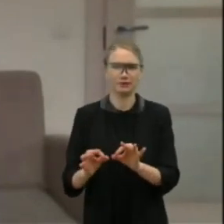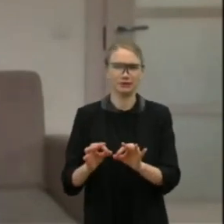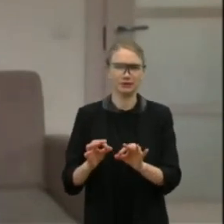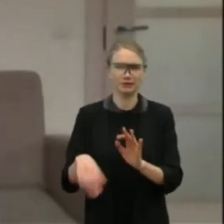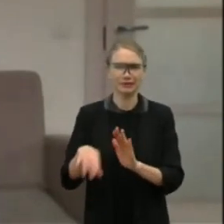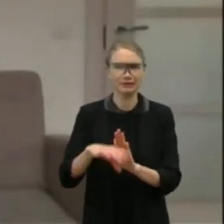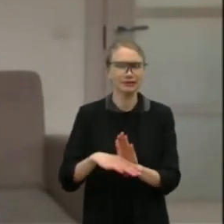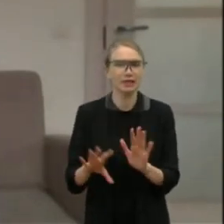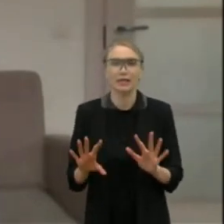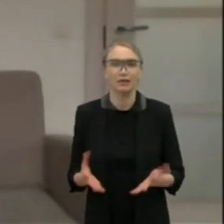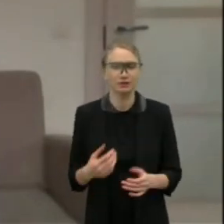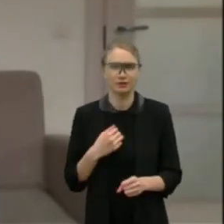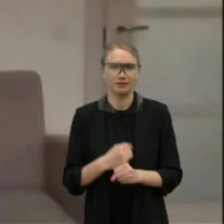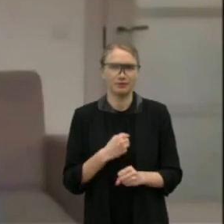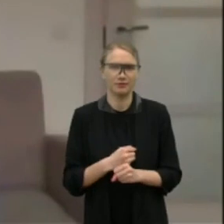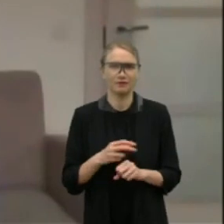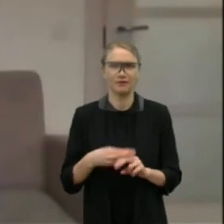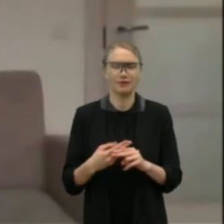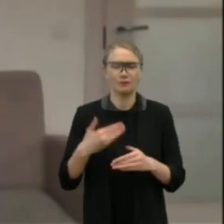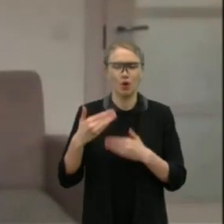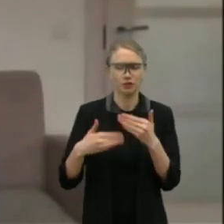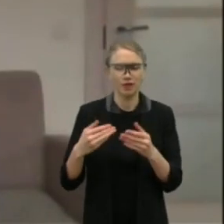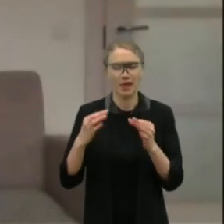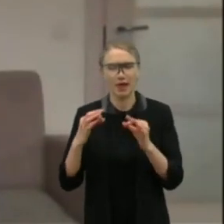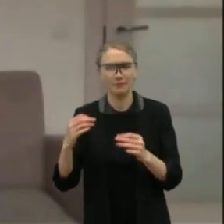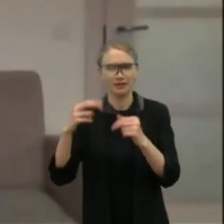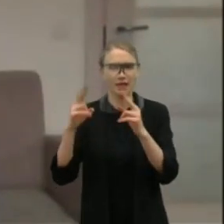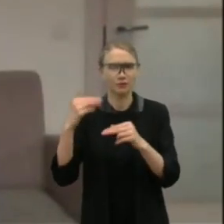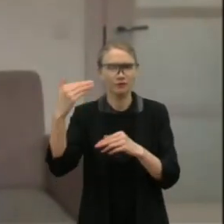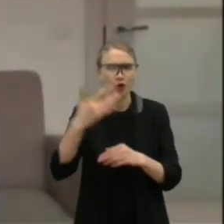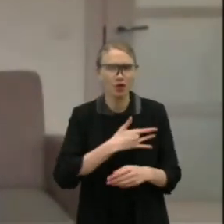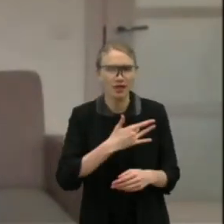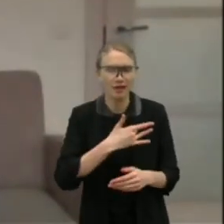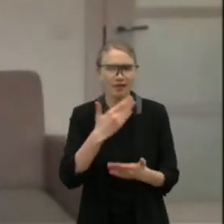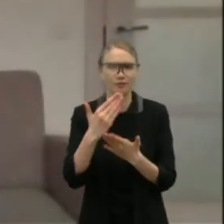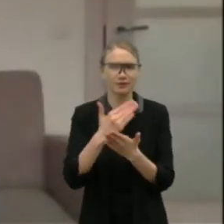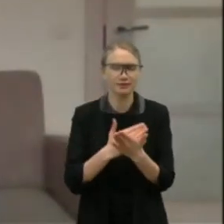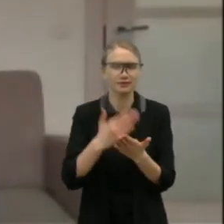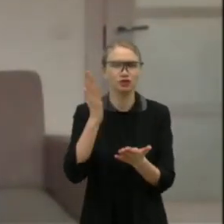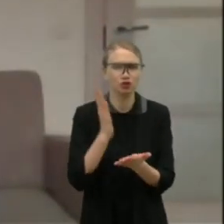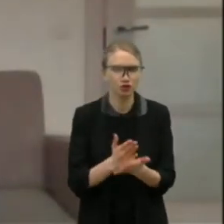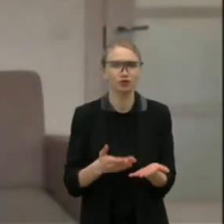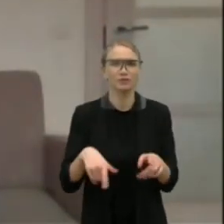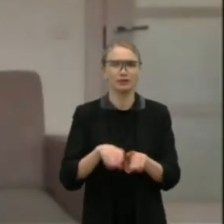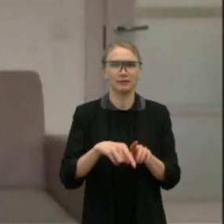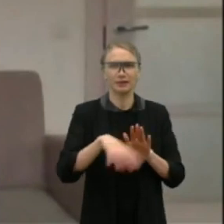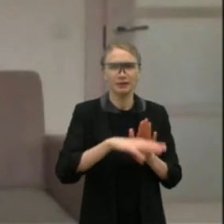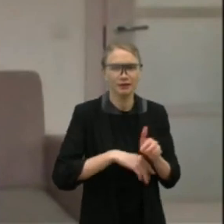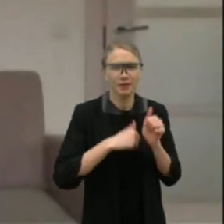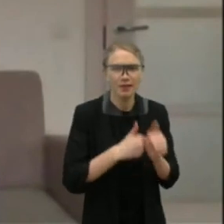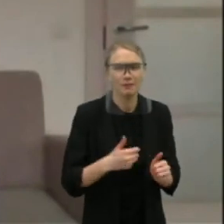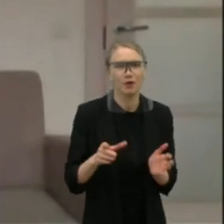standartizuojami, kad tos procedūros turi atitikti ir tarptautinius reikalavimus. Ir konkrečiai buvo